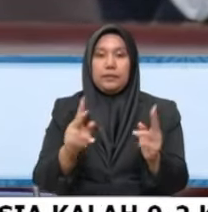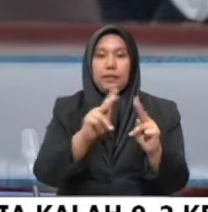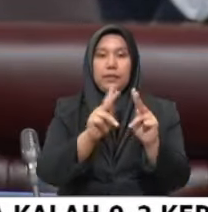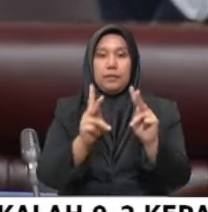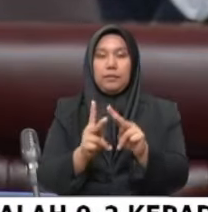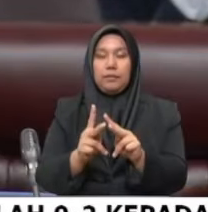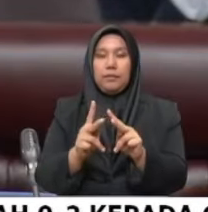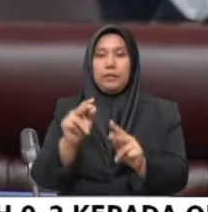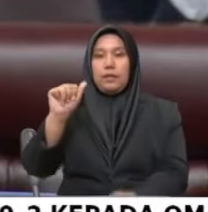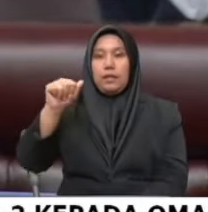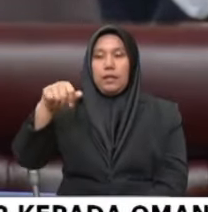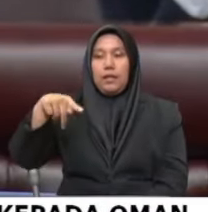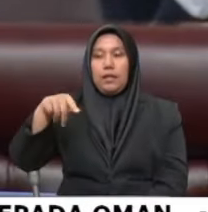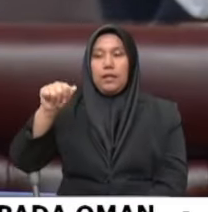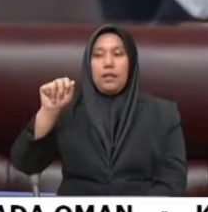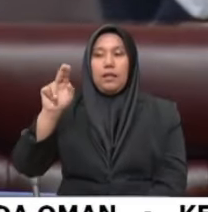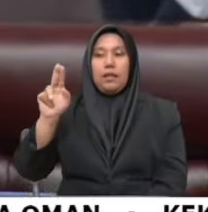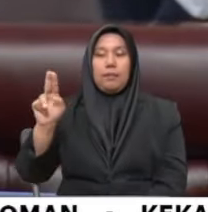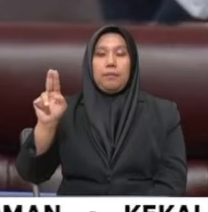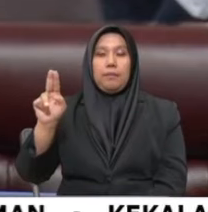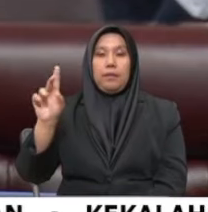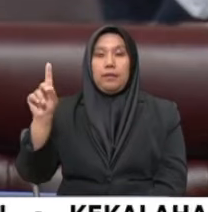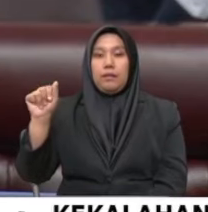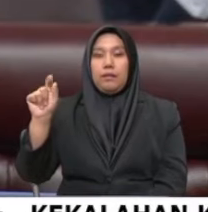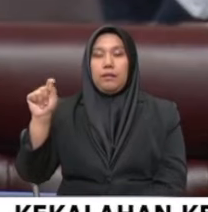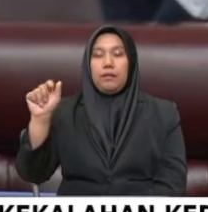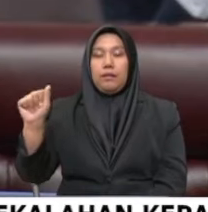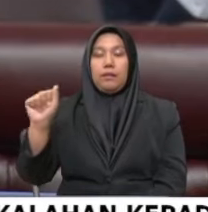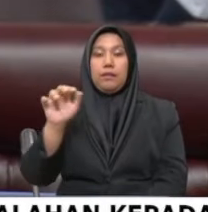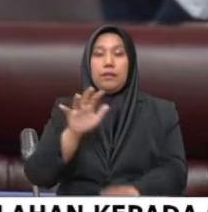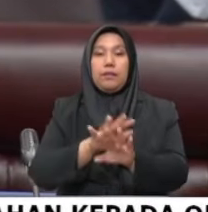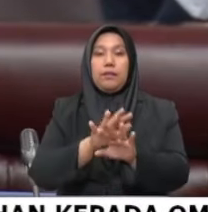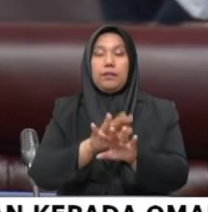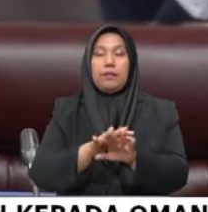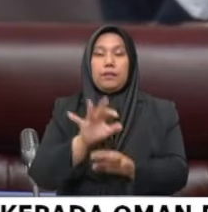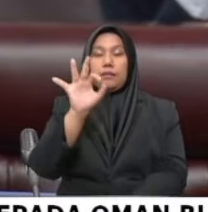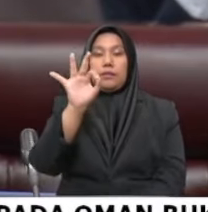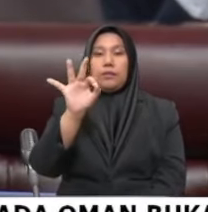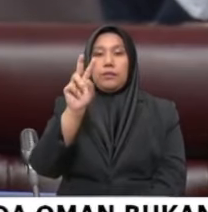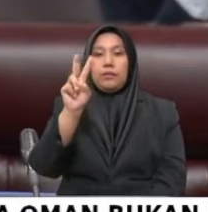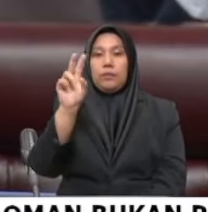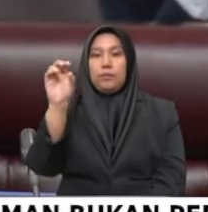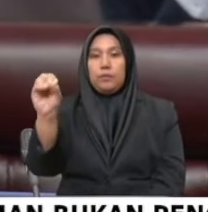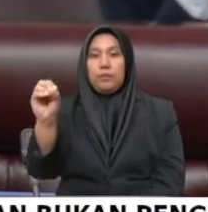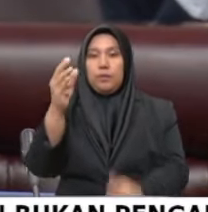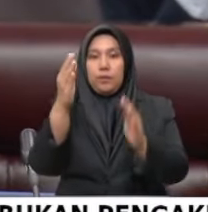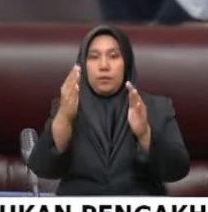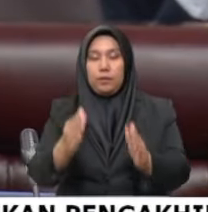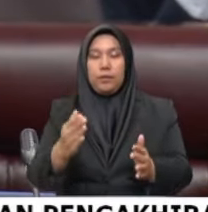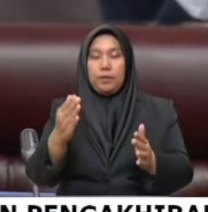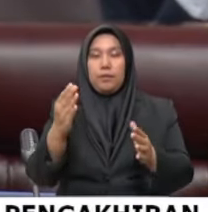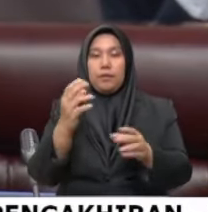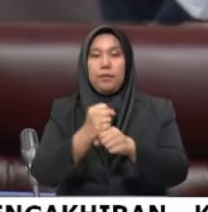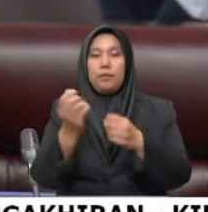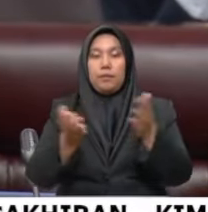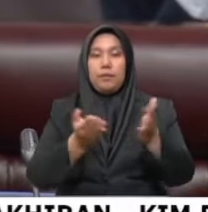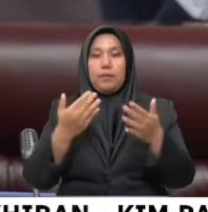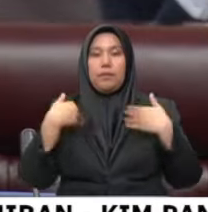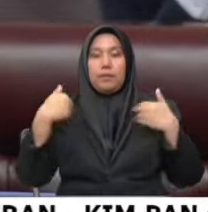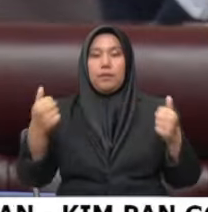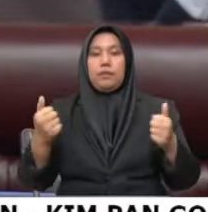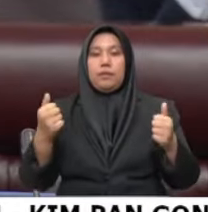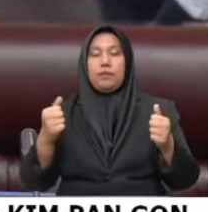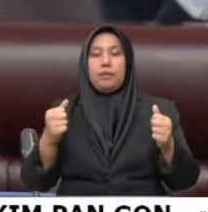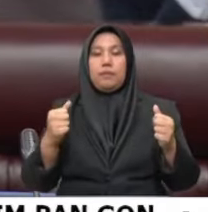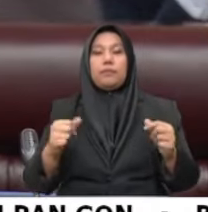Apau Kakus, Apau Data, seramai 920 orang mendapat perkhidmatan kesihatan melalui pasukan